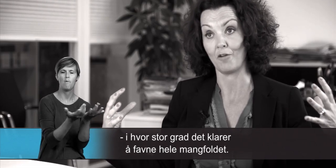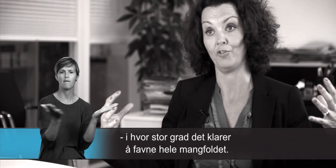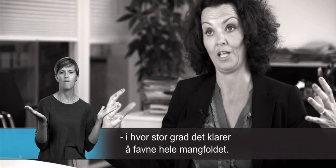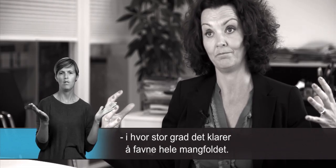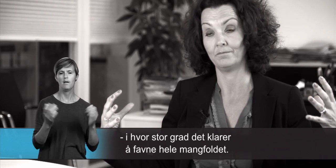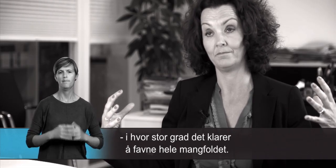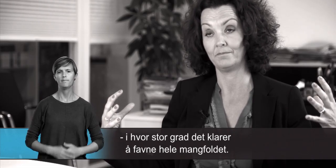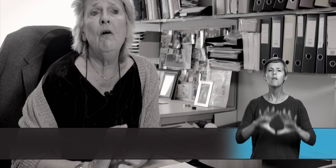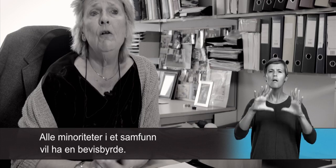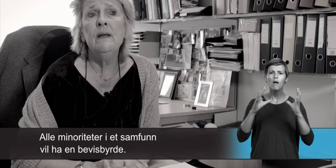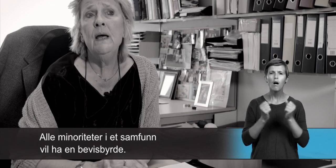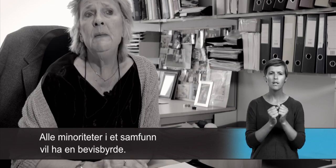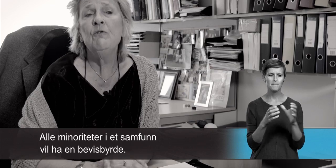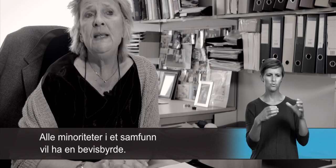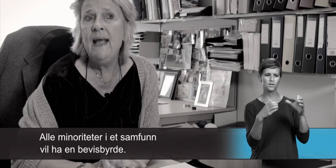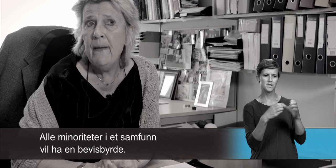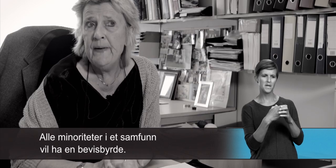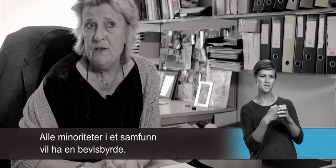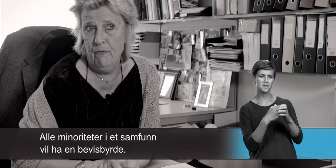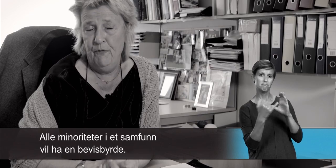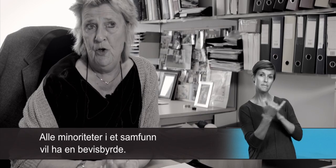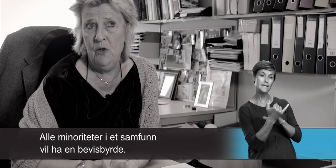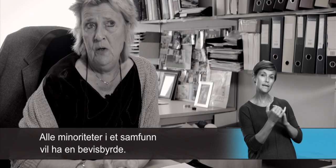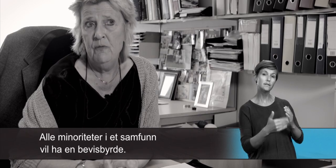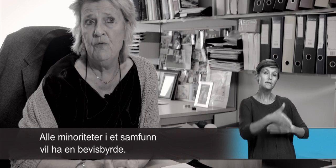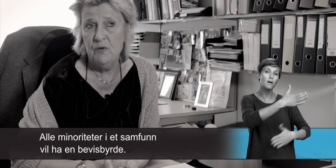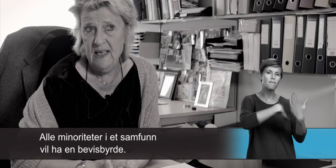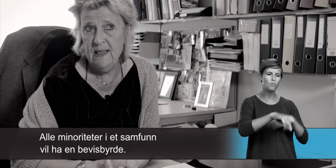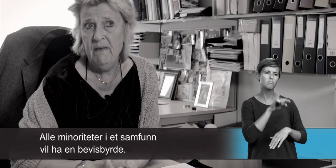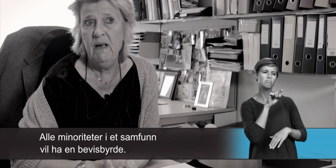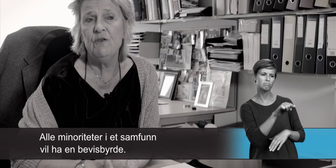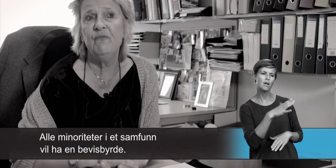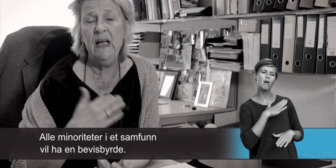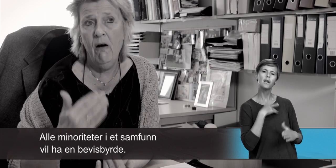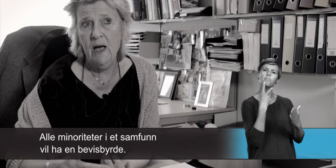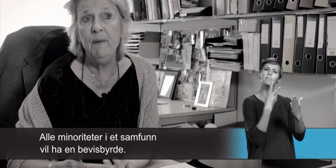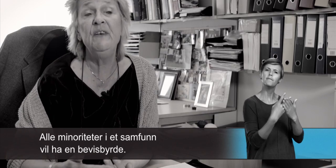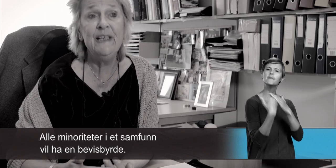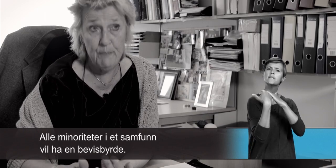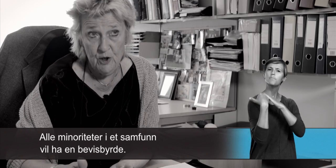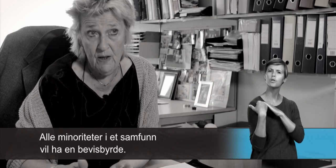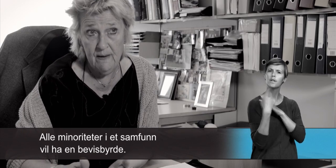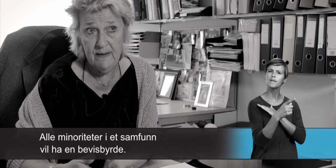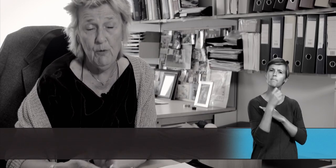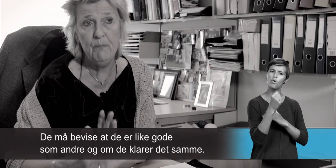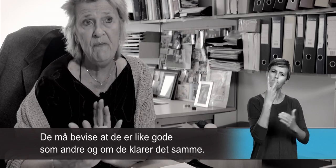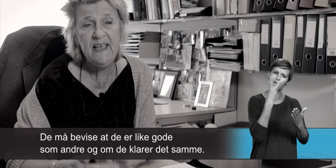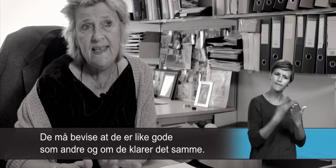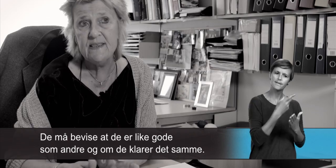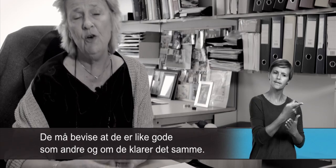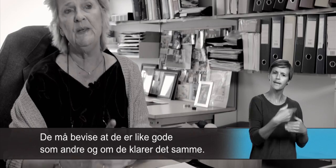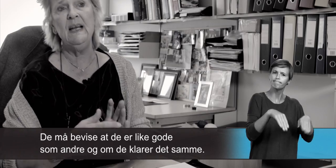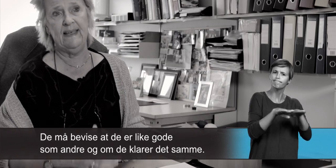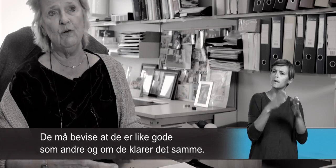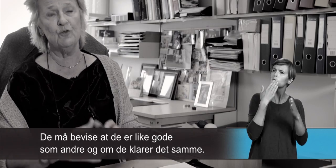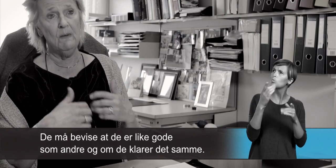hele mangfoldet. Alle minoriteter i et samfunn stort sett vil ha et bevisbyrde. De må